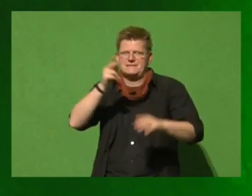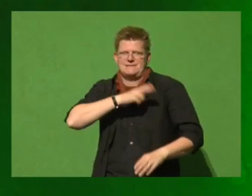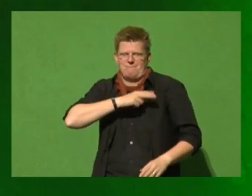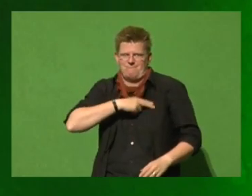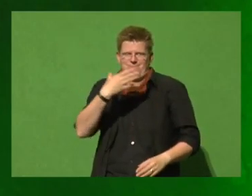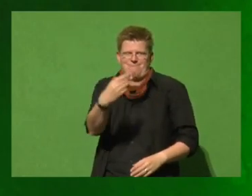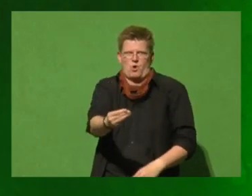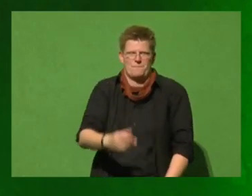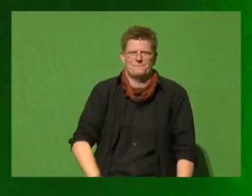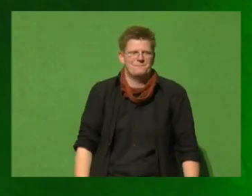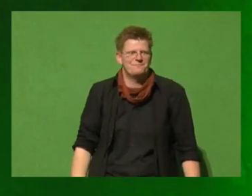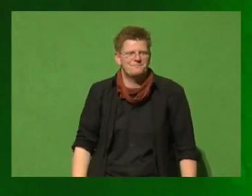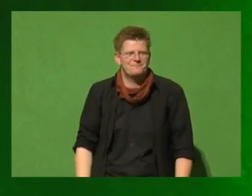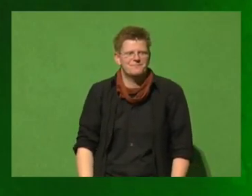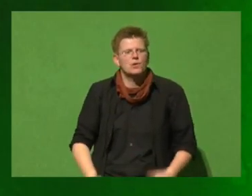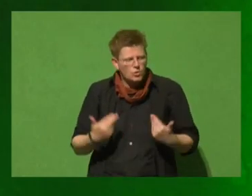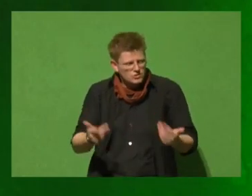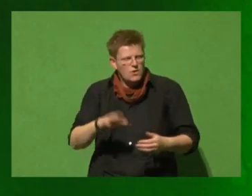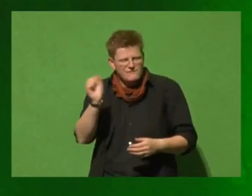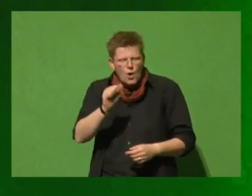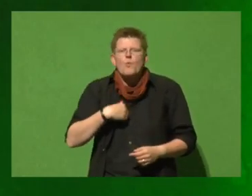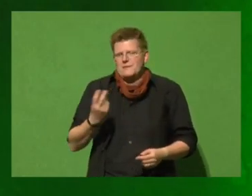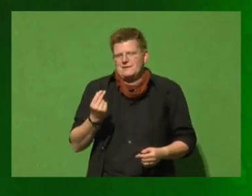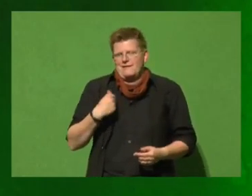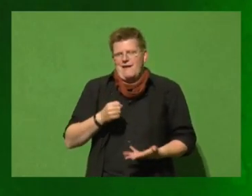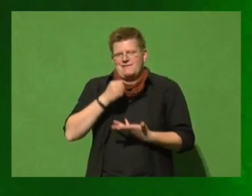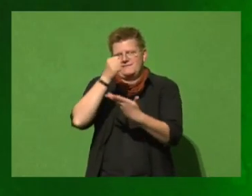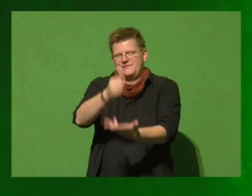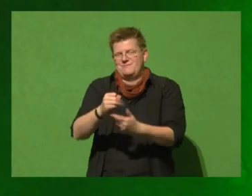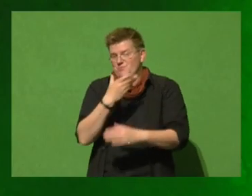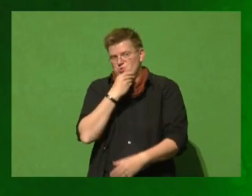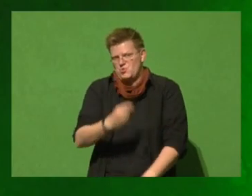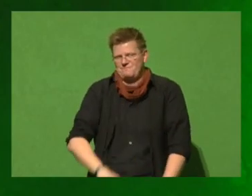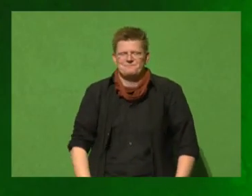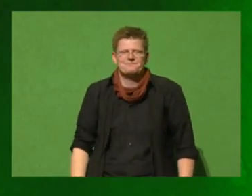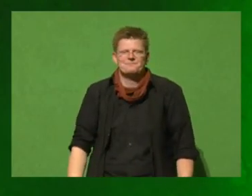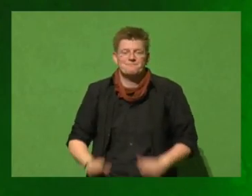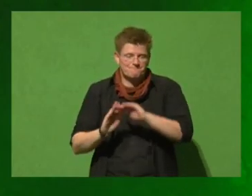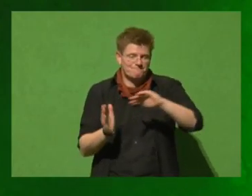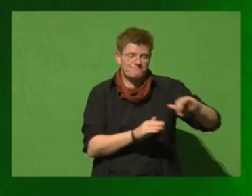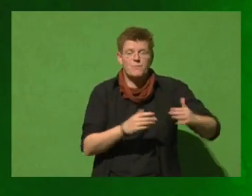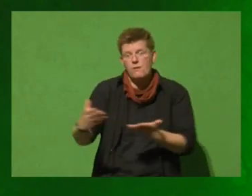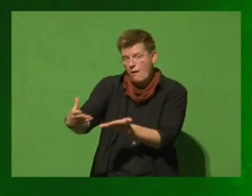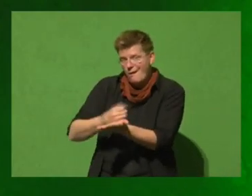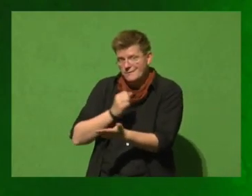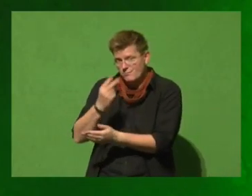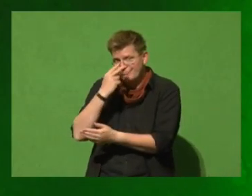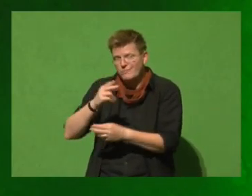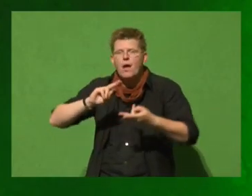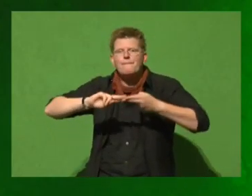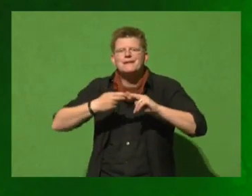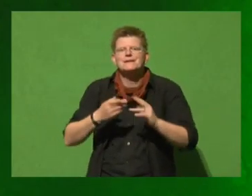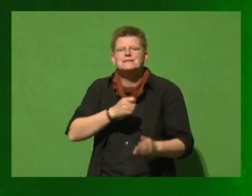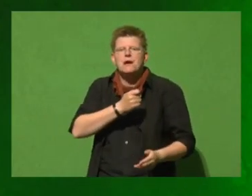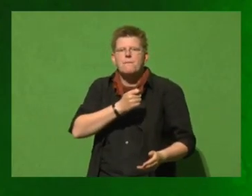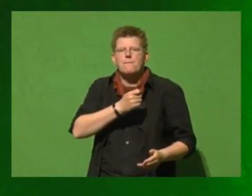mit unserem Geld sozusagen die das machen konnten. Das ist schon mal schön. Kommen wir zu den Einnahmen. Da seht ihr bei den Mitgliedsbeiträgen, und da kommen wir